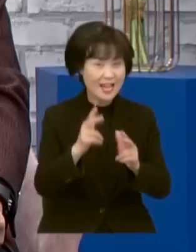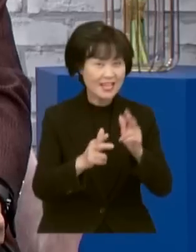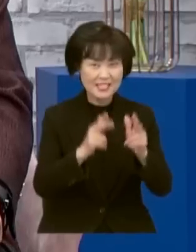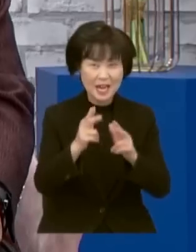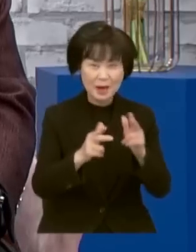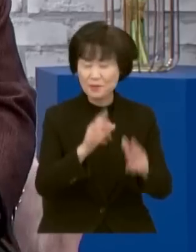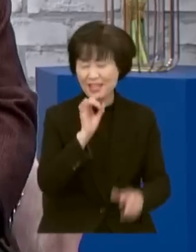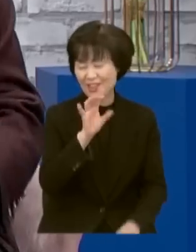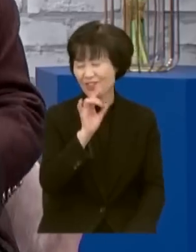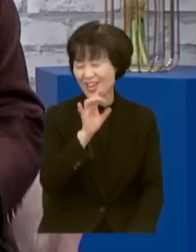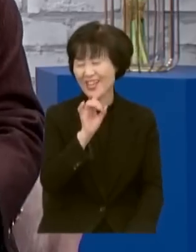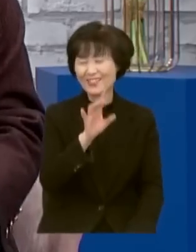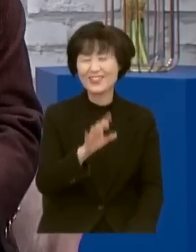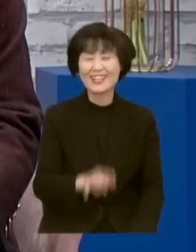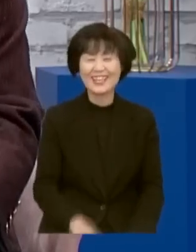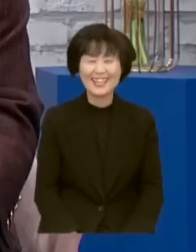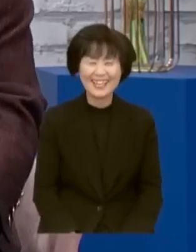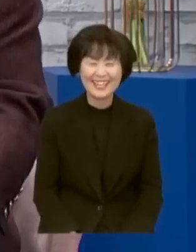그죠?